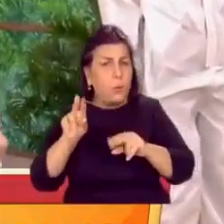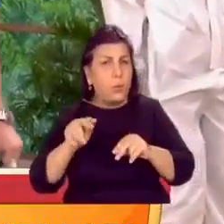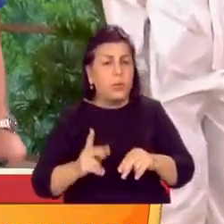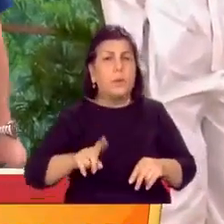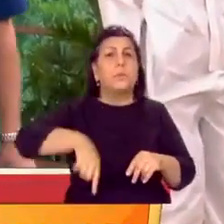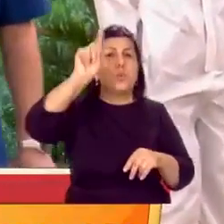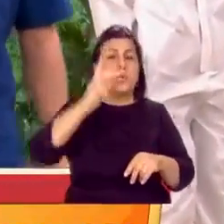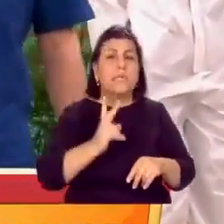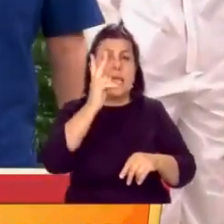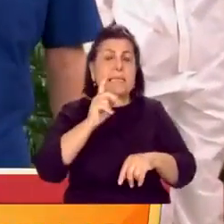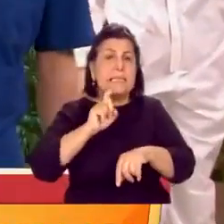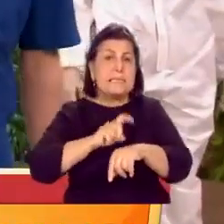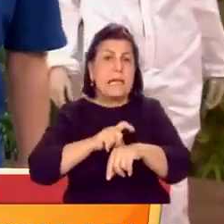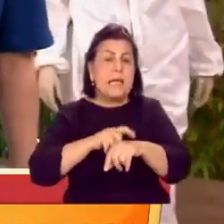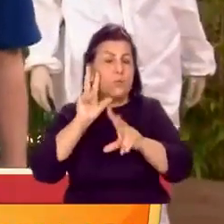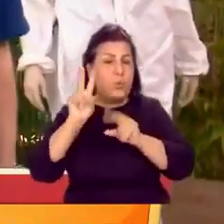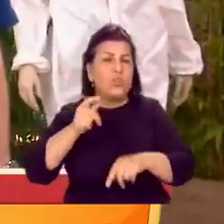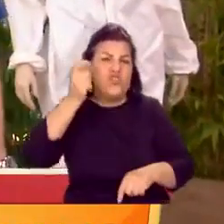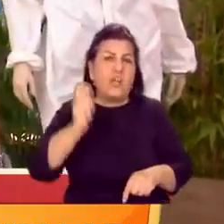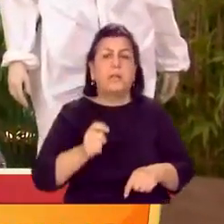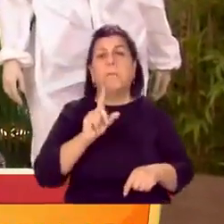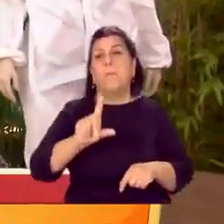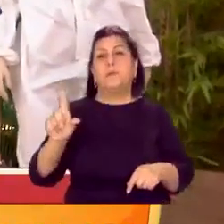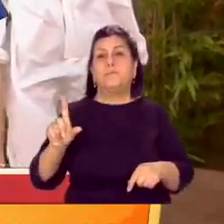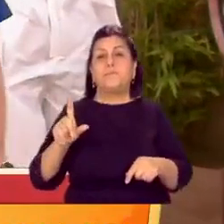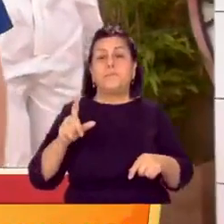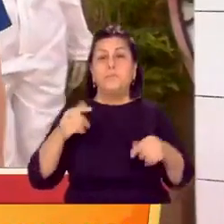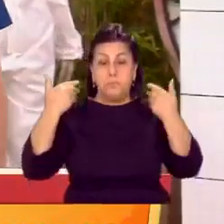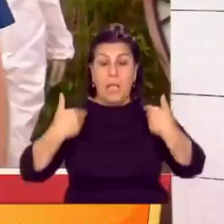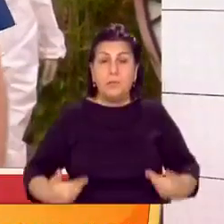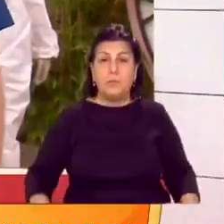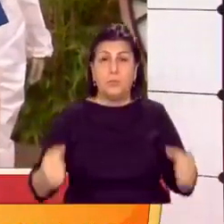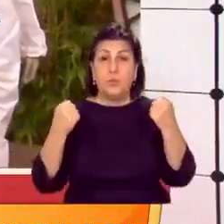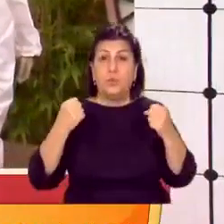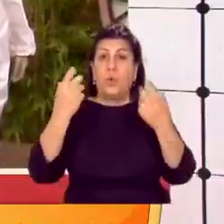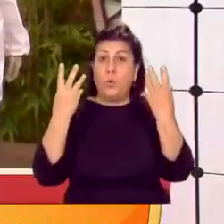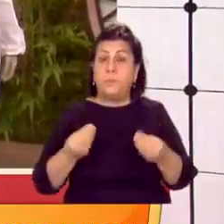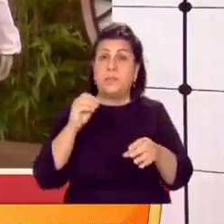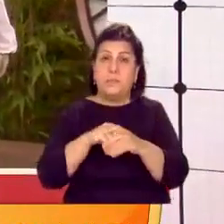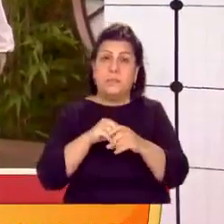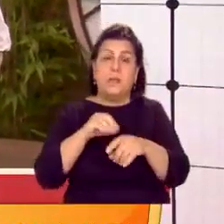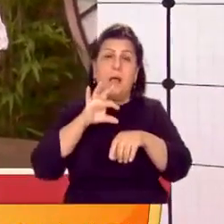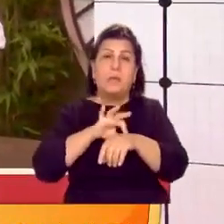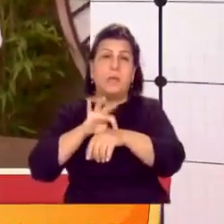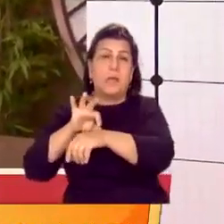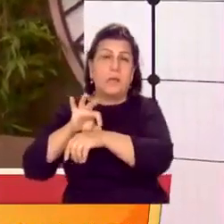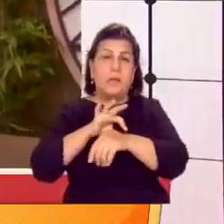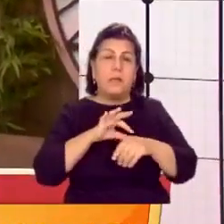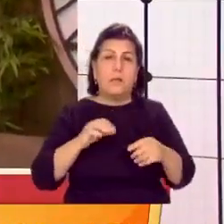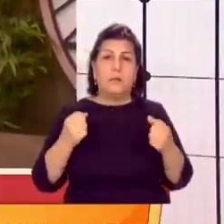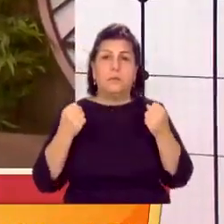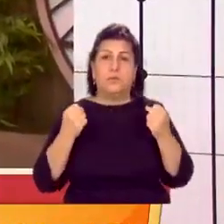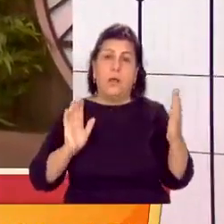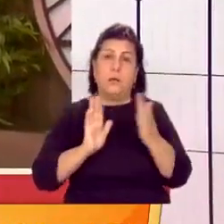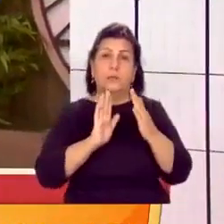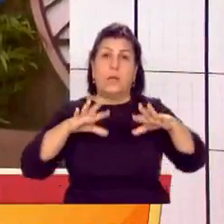günde Yedi saat uykunun olmazsa olmaz olduğunu söylüyoruz bağışıklık sistemimizin güçlü olabilmesi için hastalıklara hazır olabilmesi için yeteri